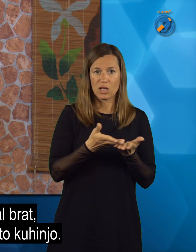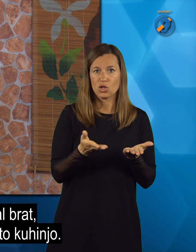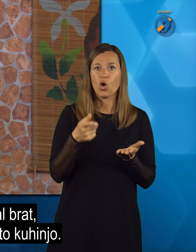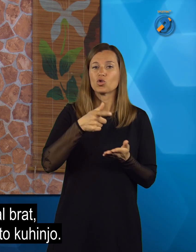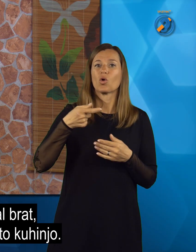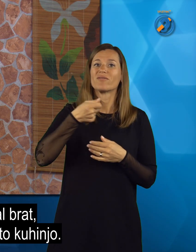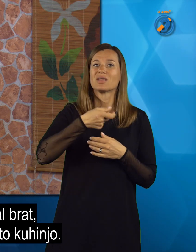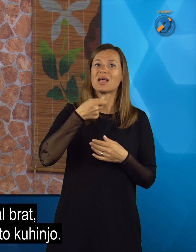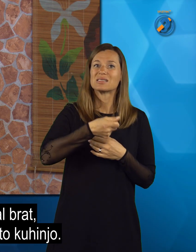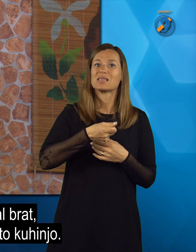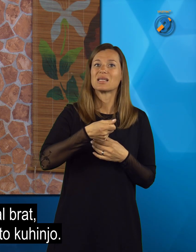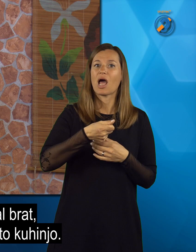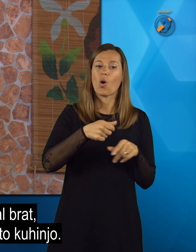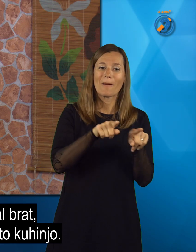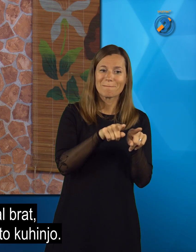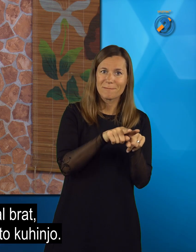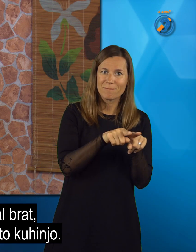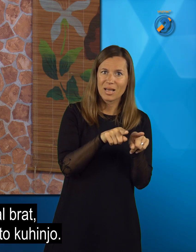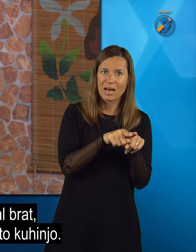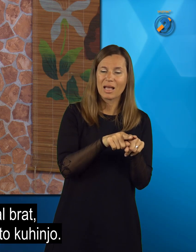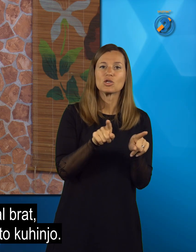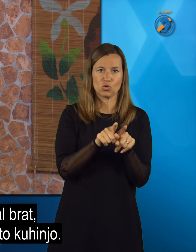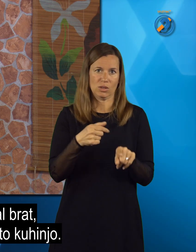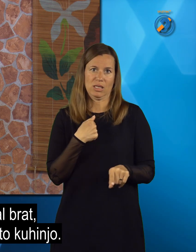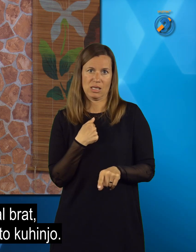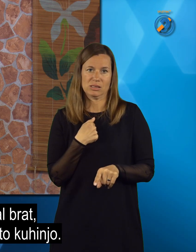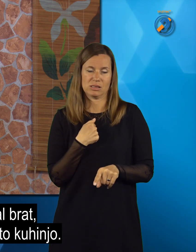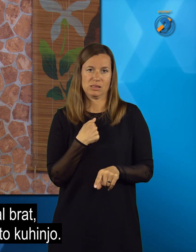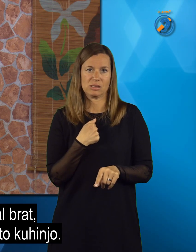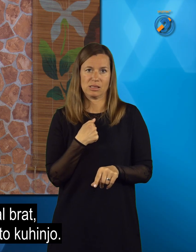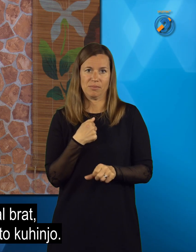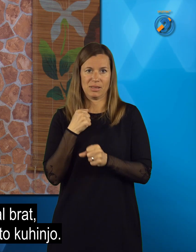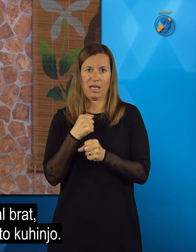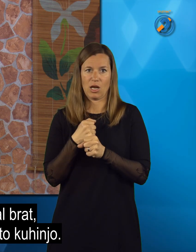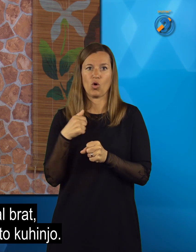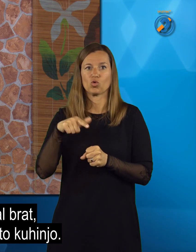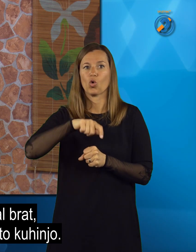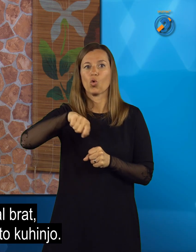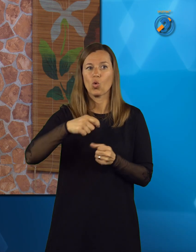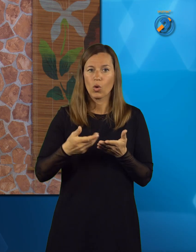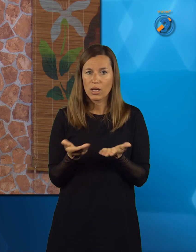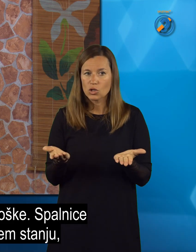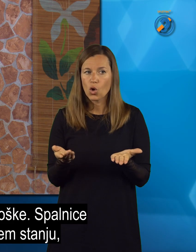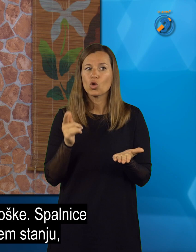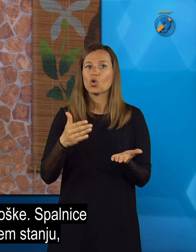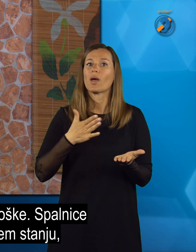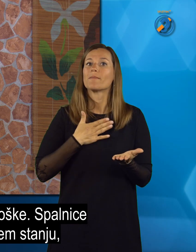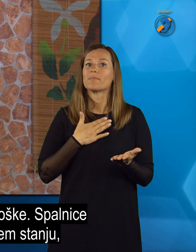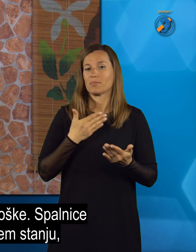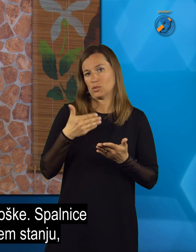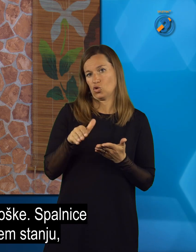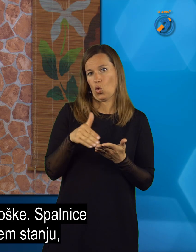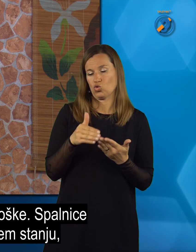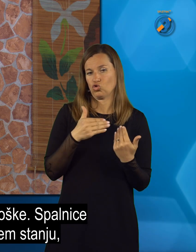je financiral brat, pa jaz sem delal to kuhinjo. To je na